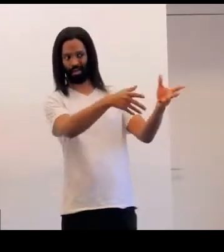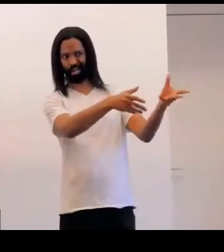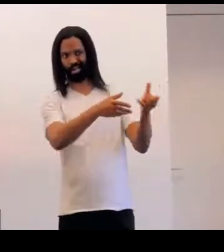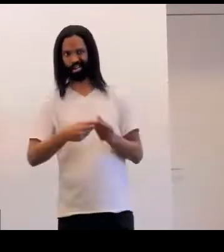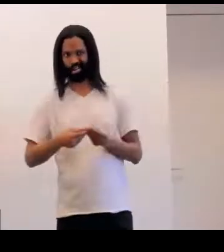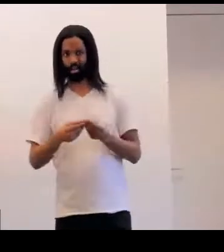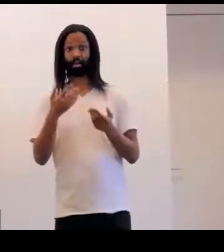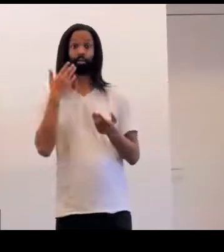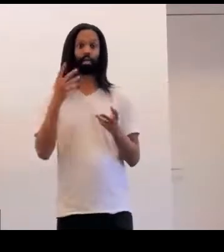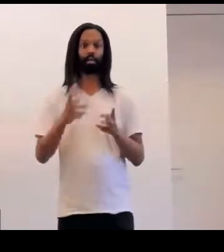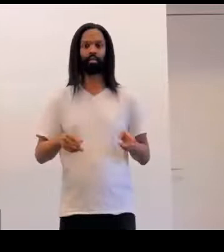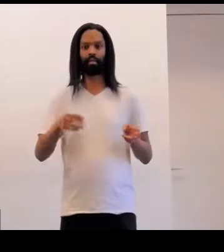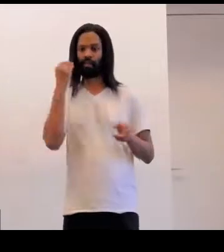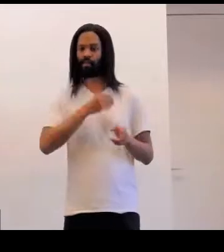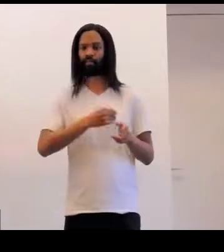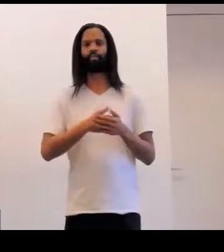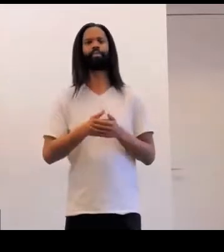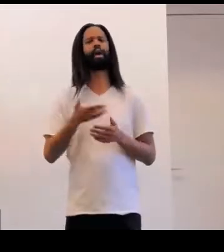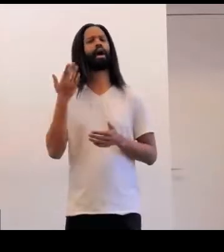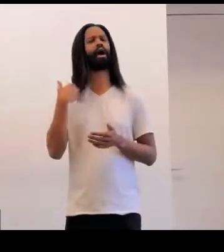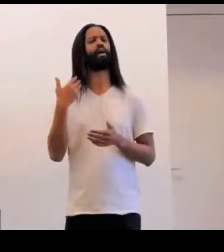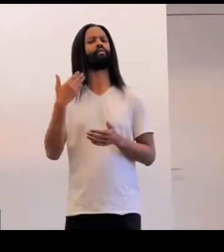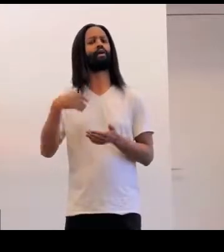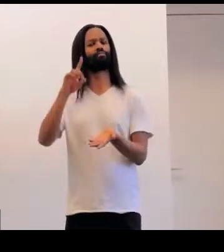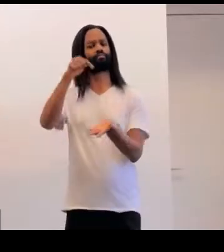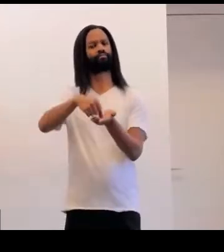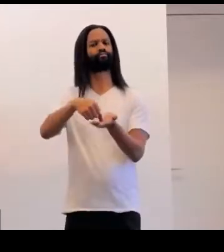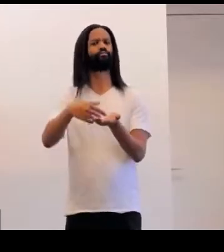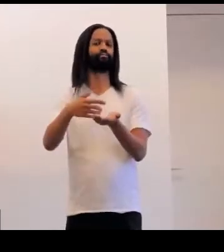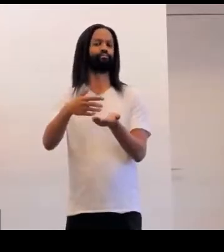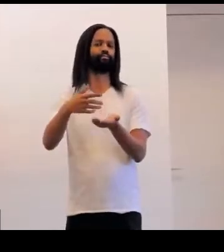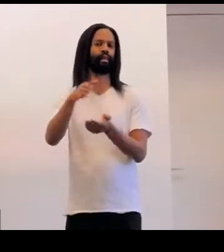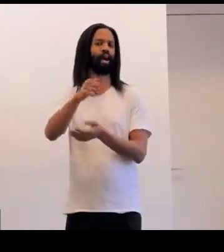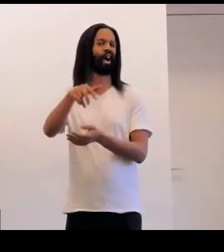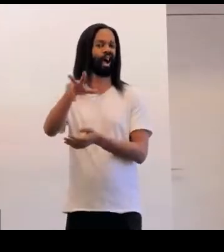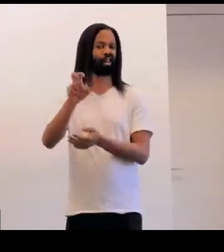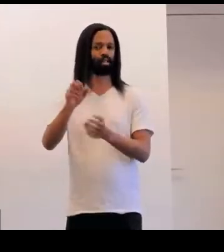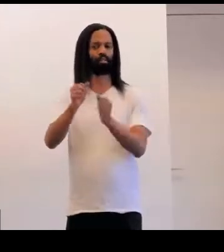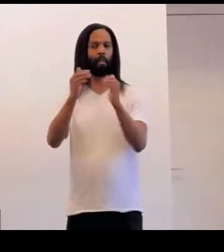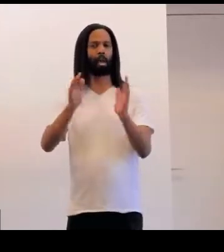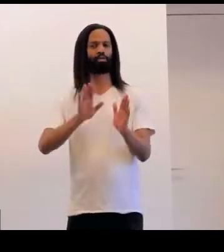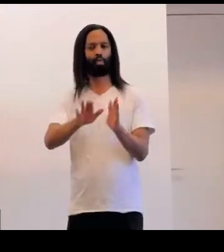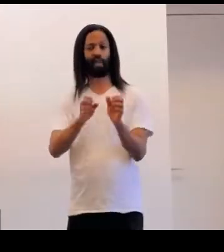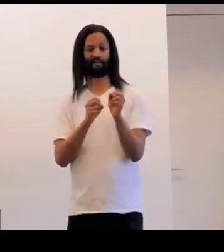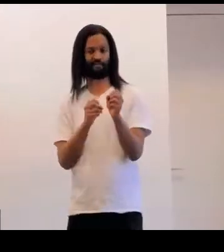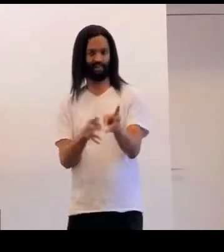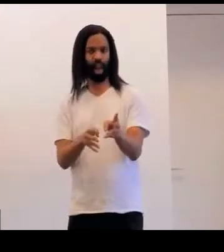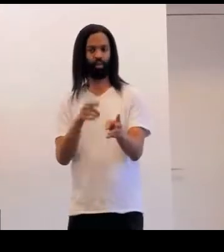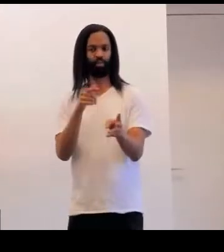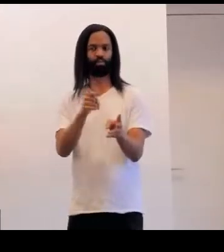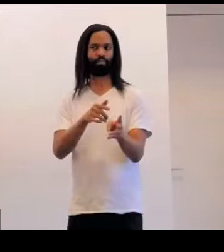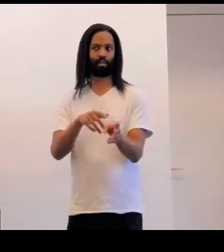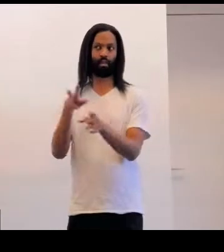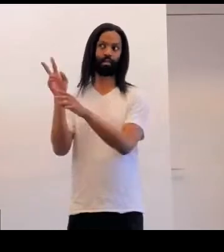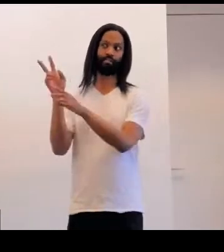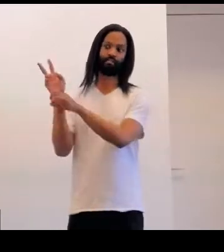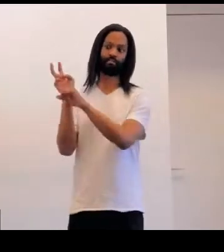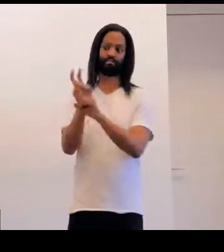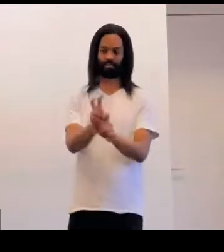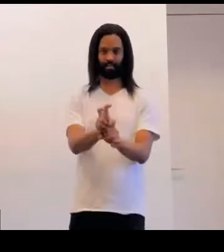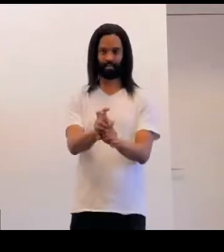le site dit de l'ex-maison du vélo. Cette mise à disposition a été